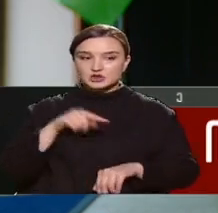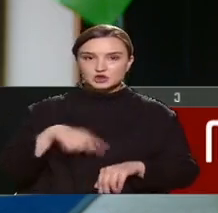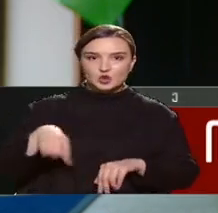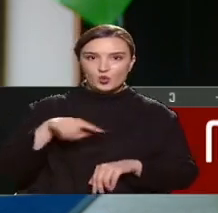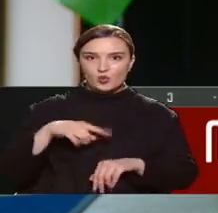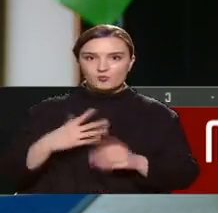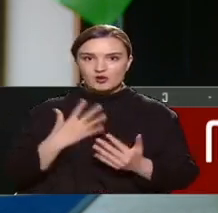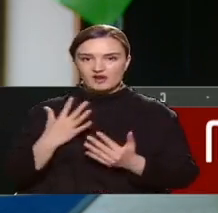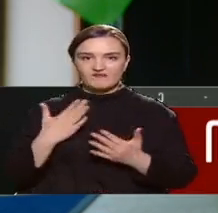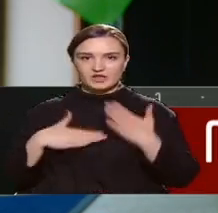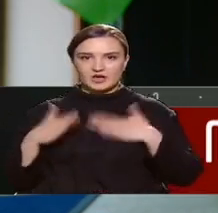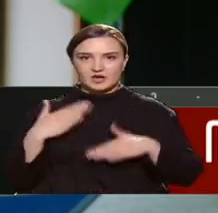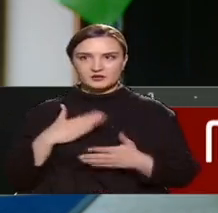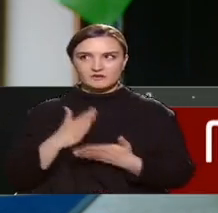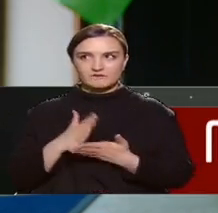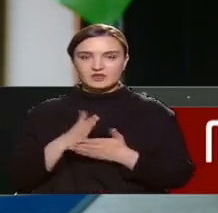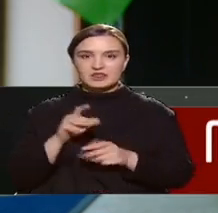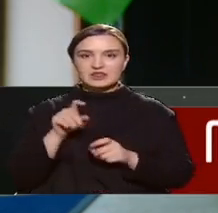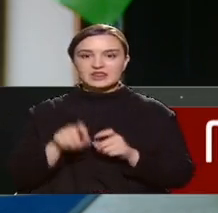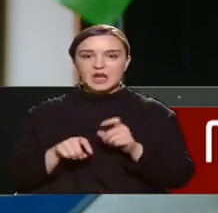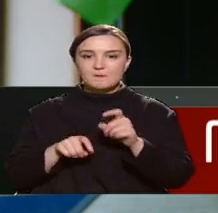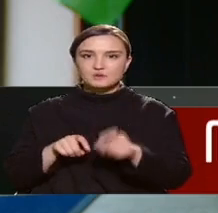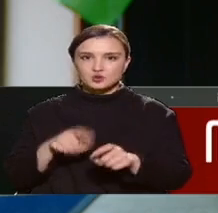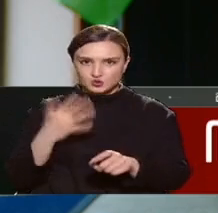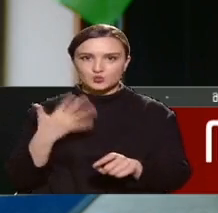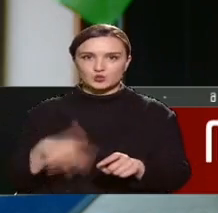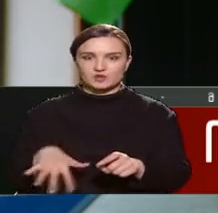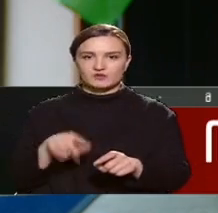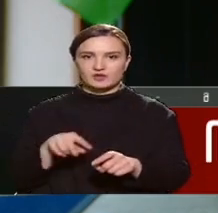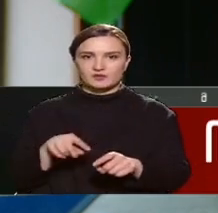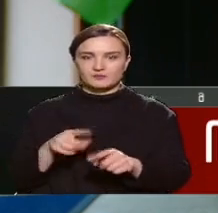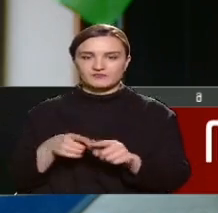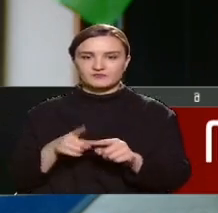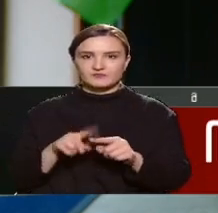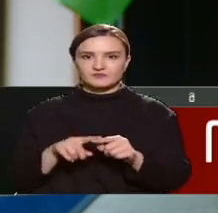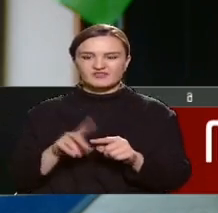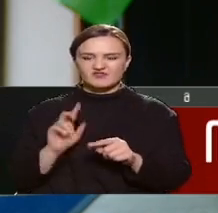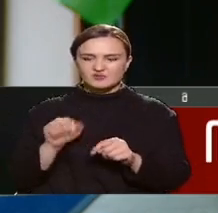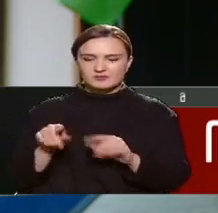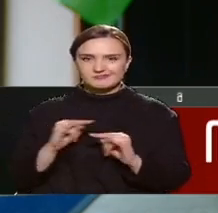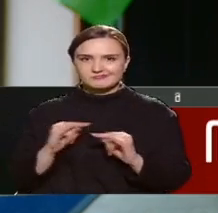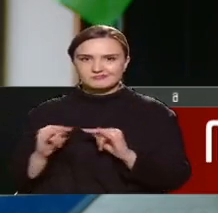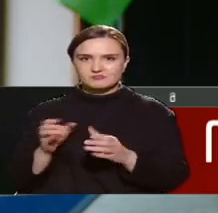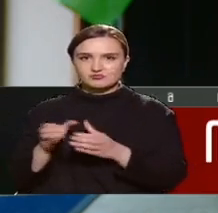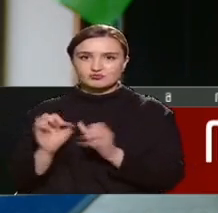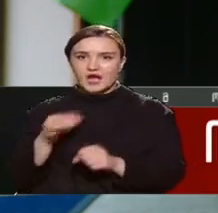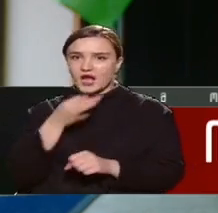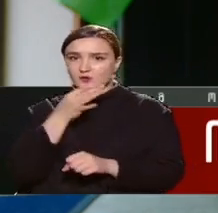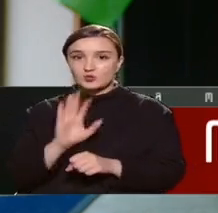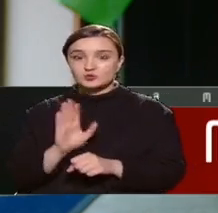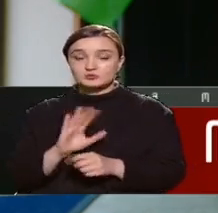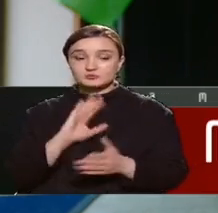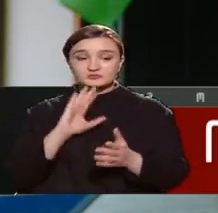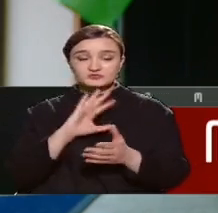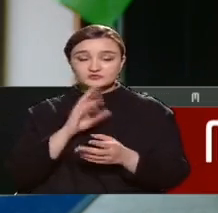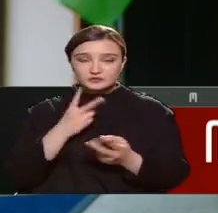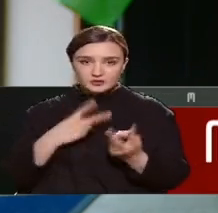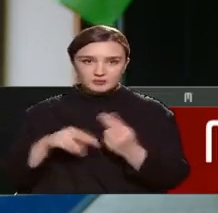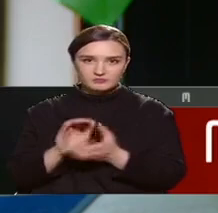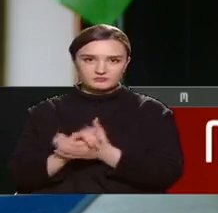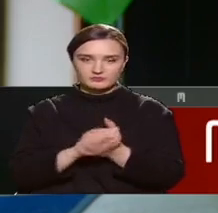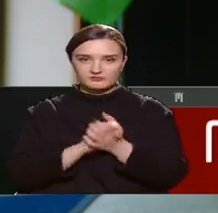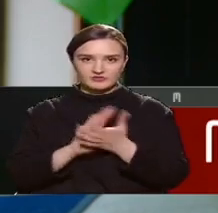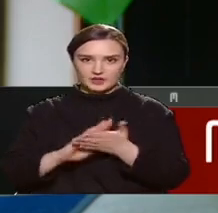რომ ყველას გვიხარია, რომ ეს ნაბიჯი გადადგმულია და არ ვიცი, რაღაც შეიძლება რაღაც მარგინალური ძალები იყვნენ, ისაც ეს არ მოსწონს, მაგრამ საბოლოოდში ყველა თანხმდებით, რომ ეს იყო